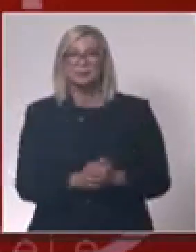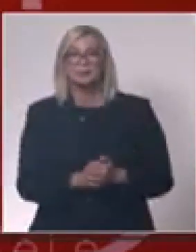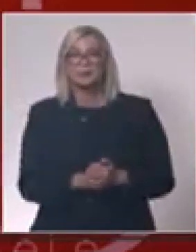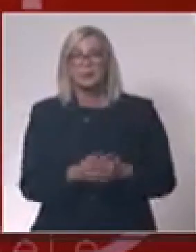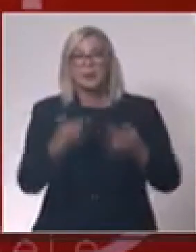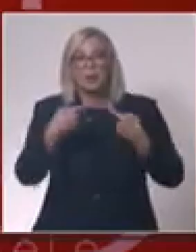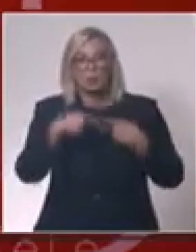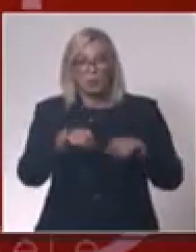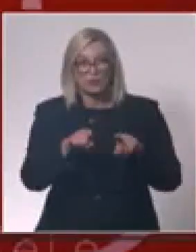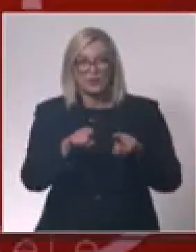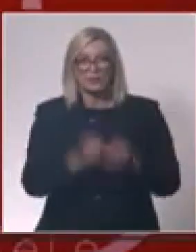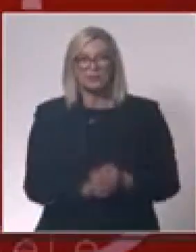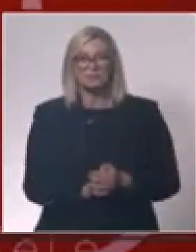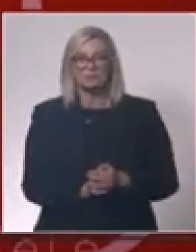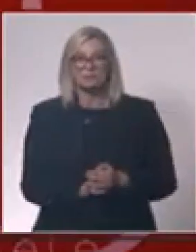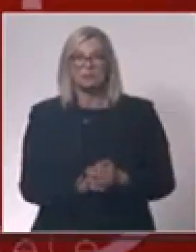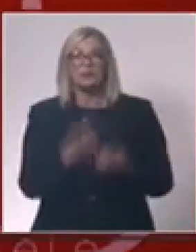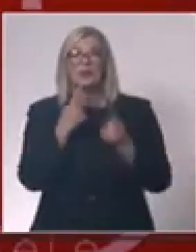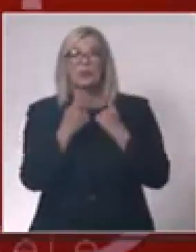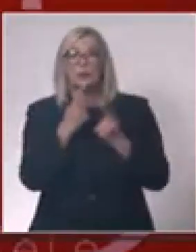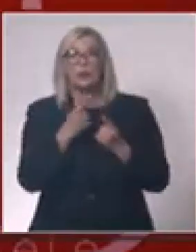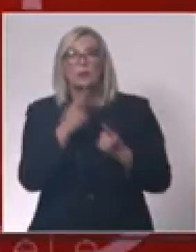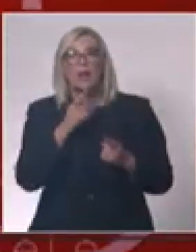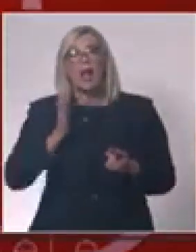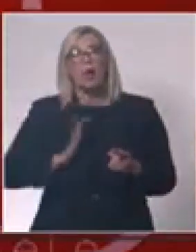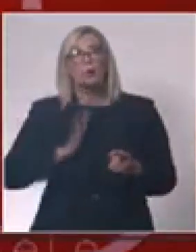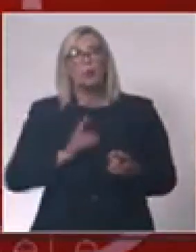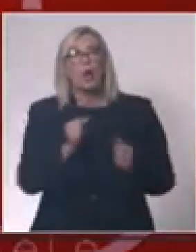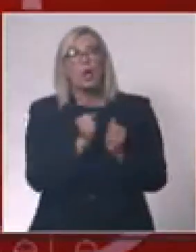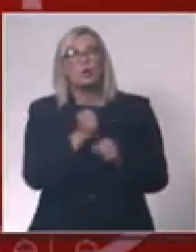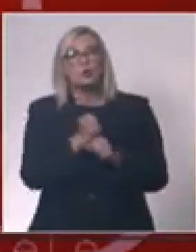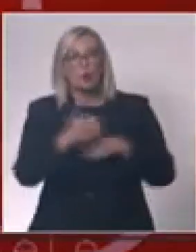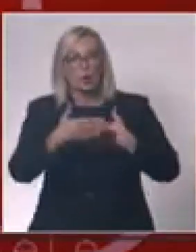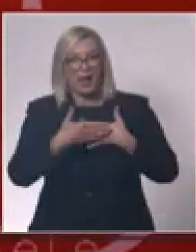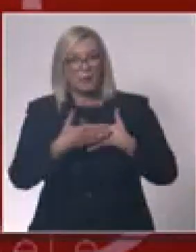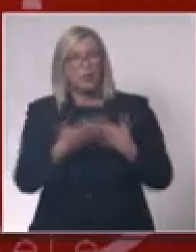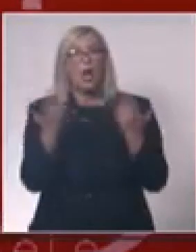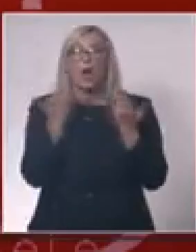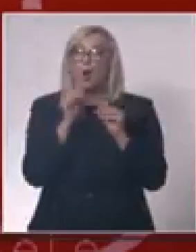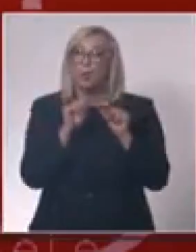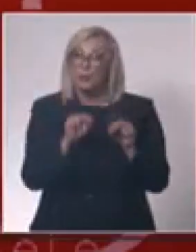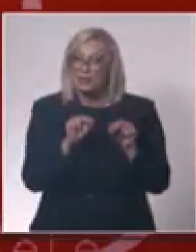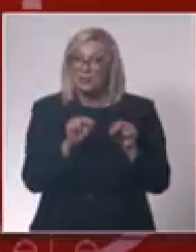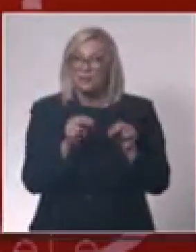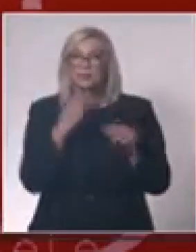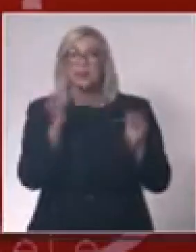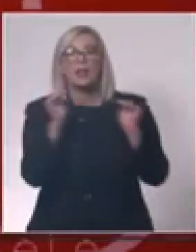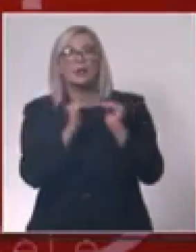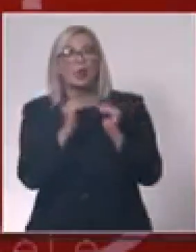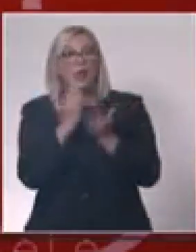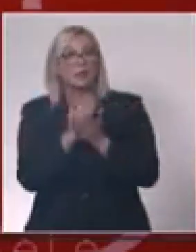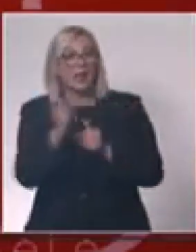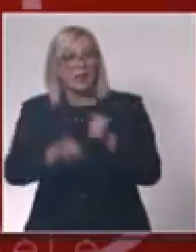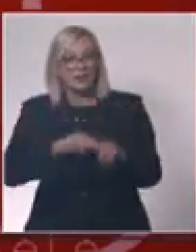се осврнавме на културната соработка и образованието. Се согласивме дека